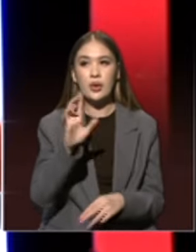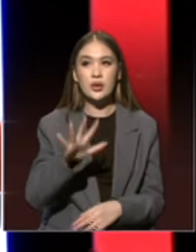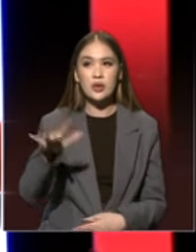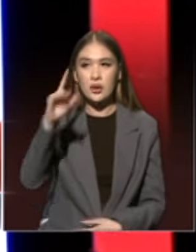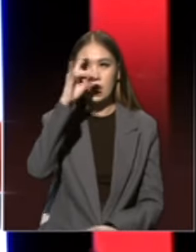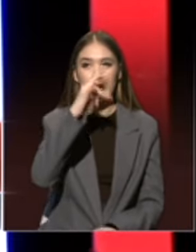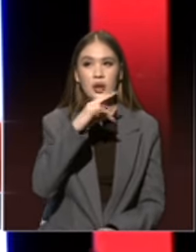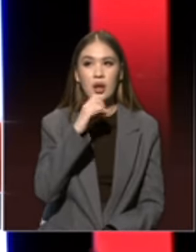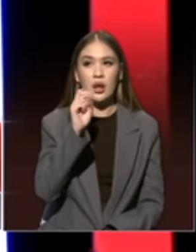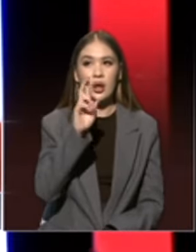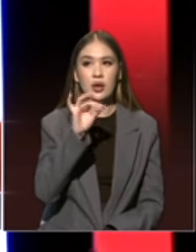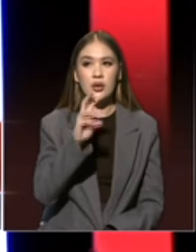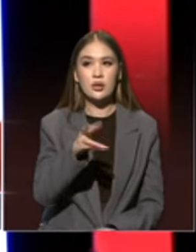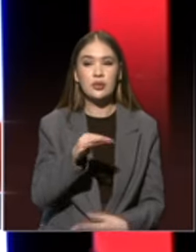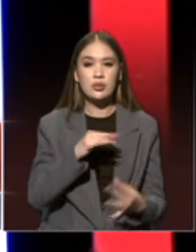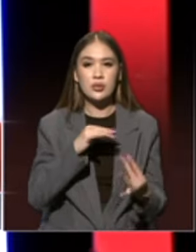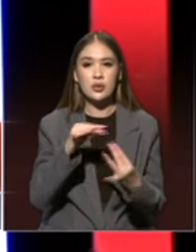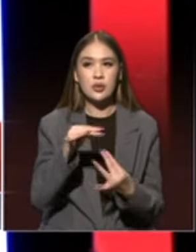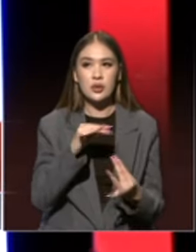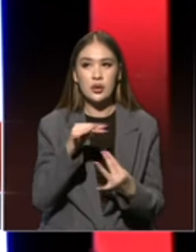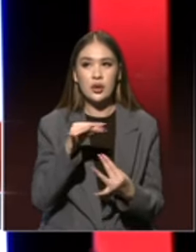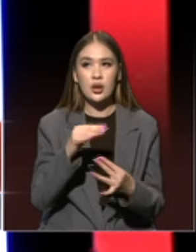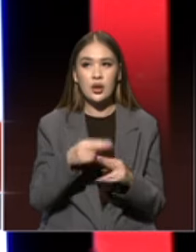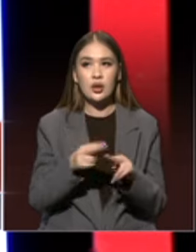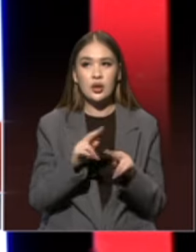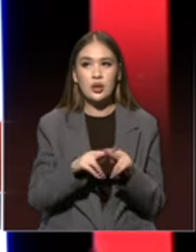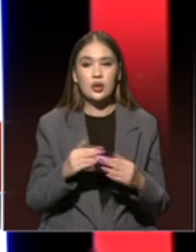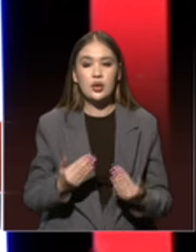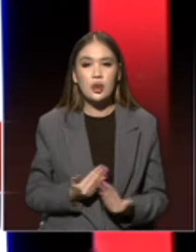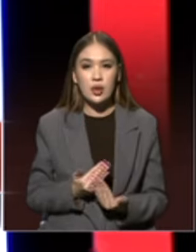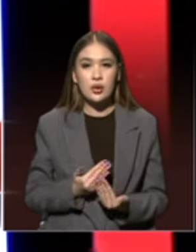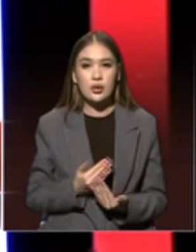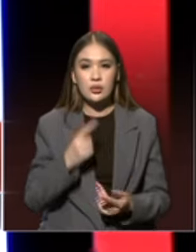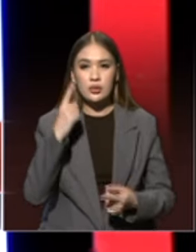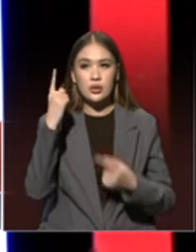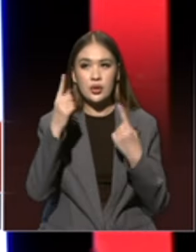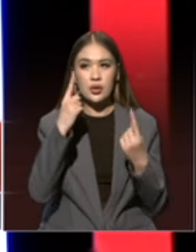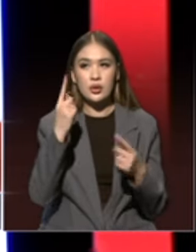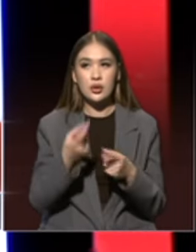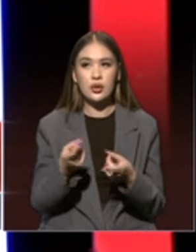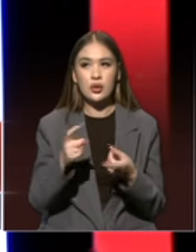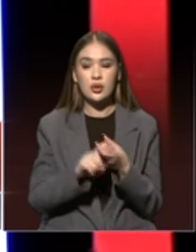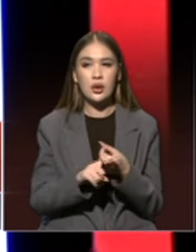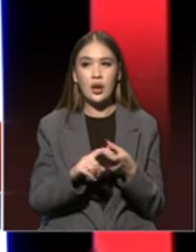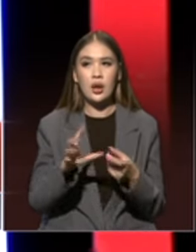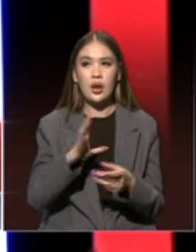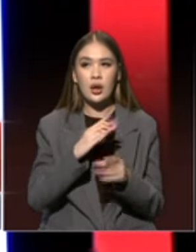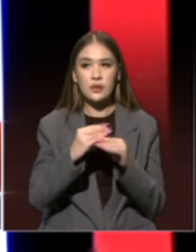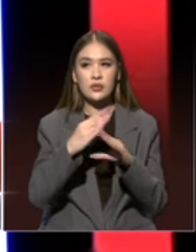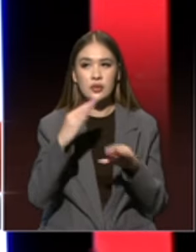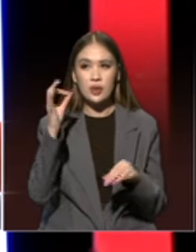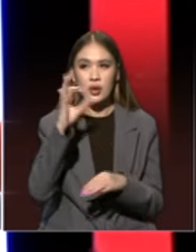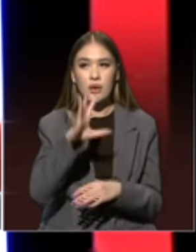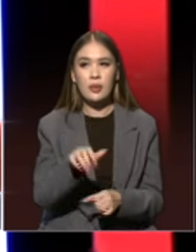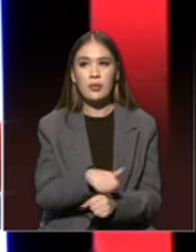облысының әкімдігінен байланысқа шық. Орал қаласының тұрғын үй, коммуналдық шаруашылығы, жолаушы көлігі және автомобиль жолдары